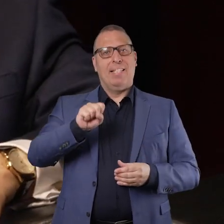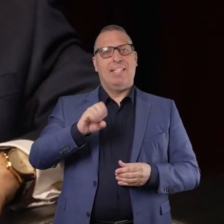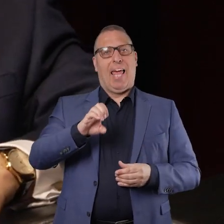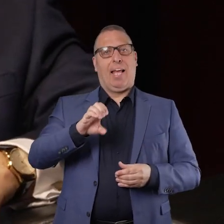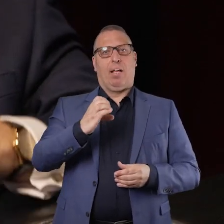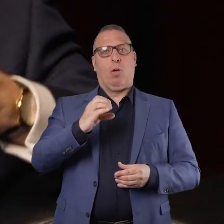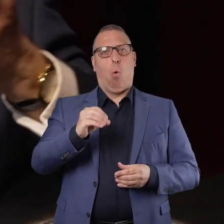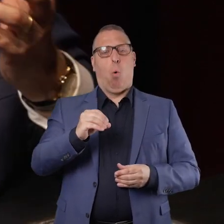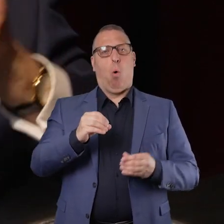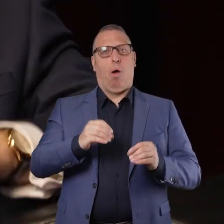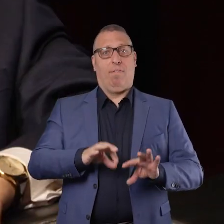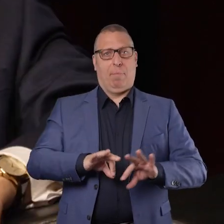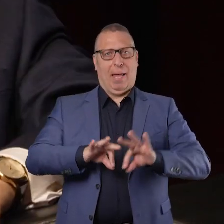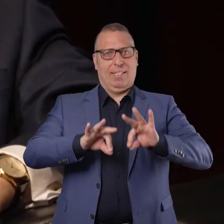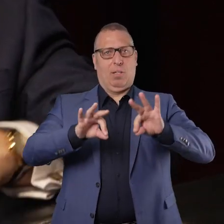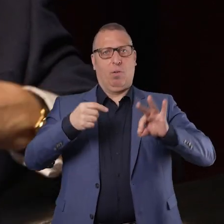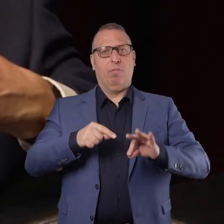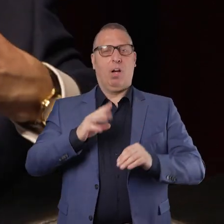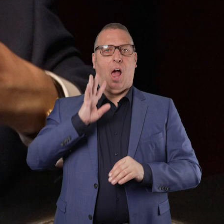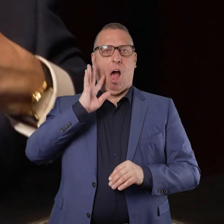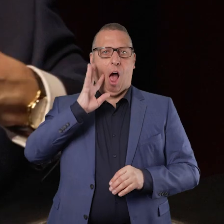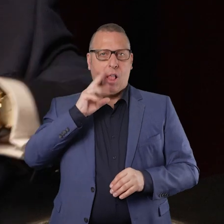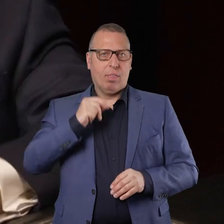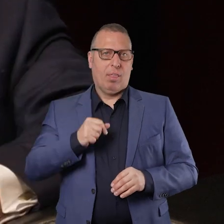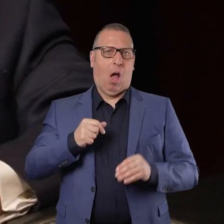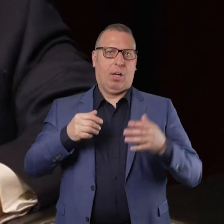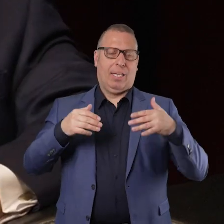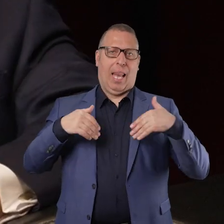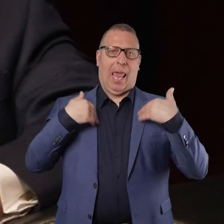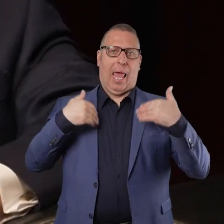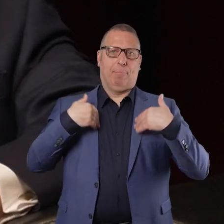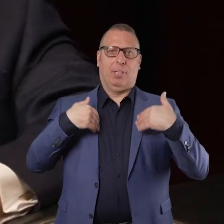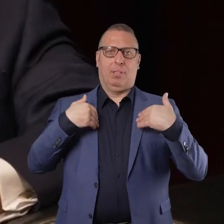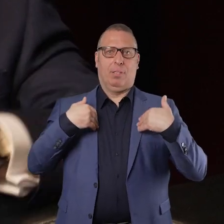SECO entsprechende Verbesserungen im alltäglichen